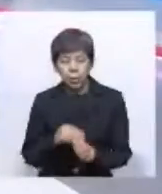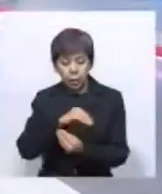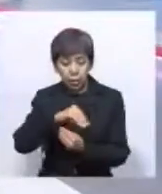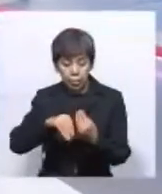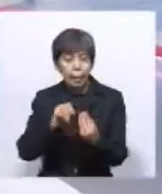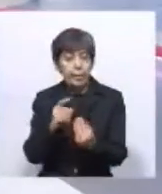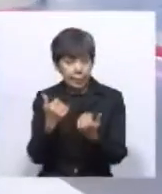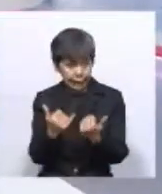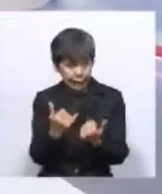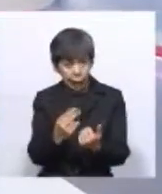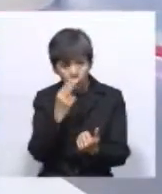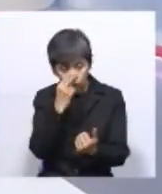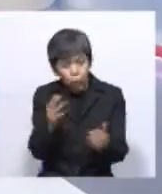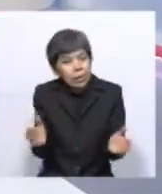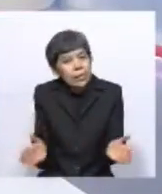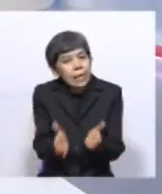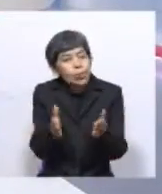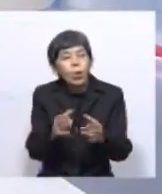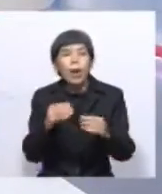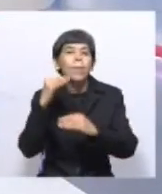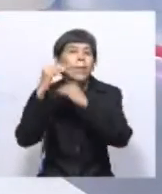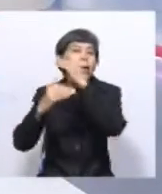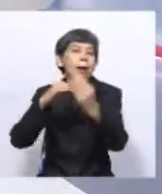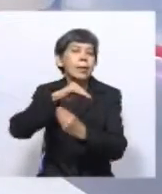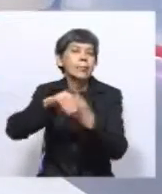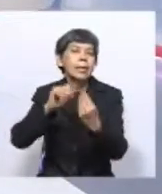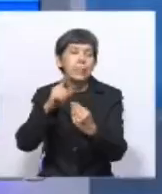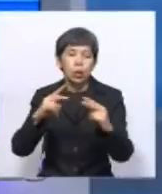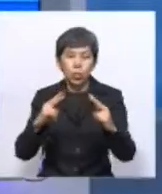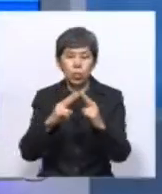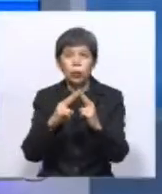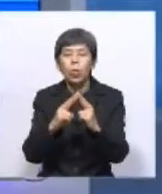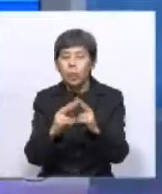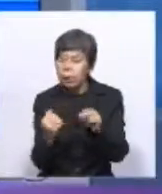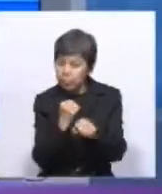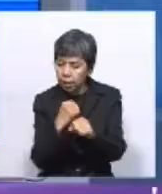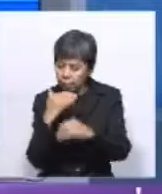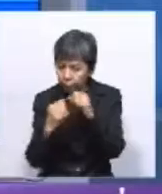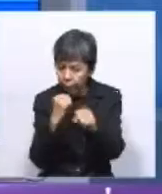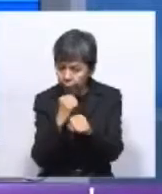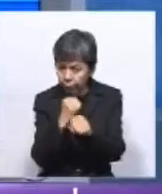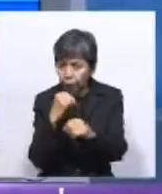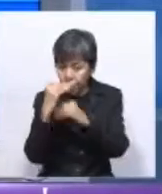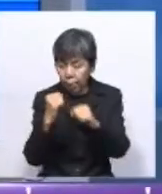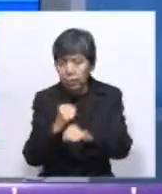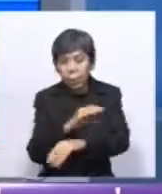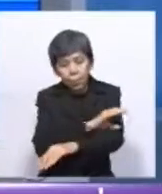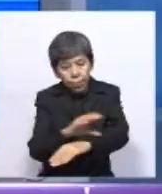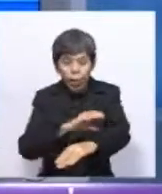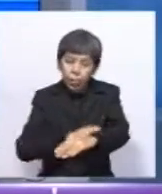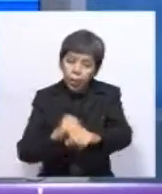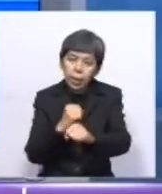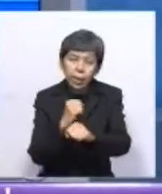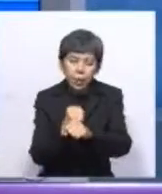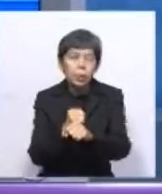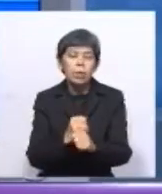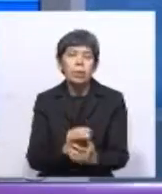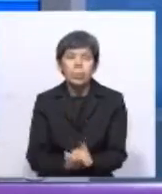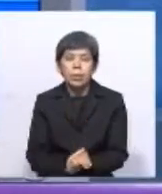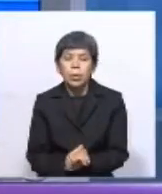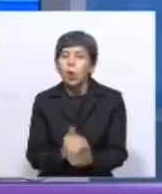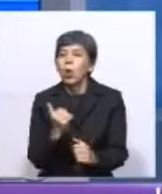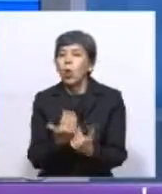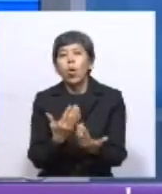ประเด็นเศรษฐกิจในช่วงนี้นะครับไปดูการสนับสนุนการพัฒนาเศรษฐกิจซึ่งกระทรวงคมนาคมเองก็เร่งเดินหน้าพัฒนาโครงสร้างพื้นฐานด้านคมนาคมข